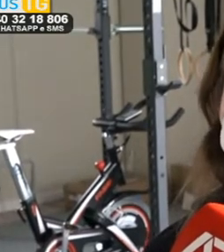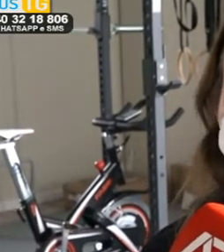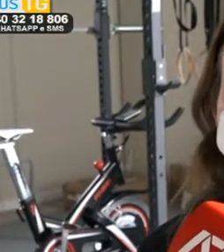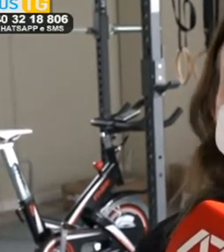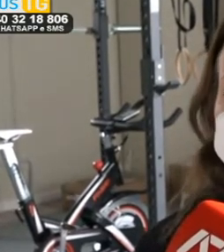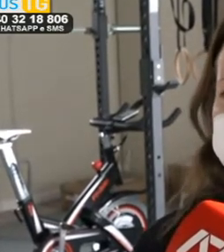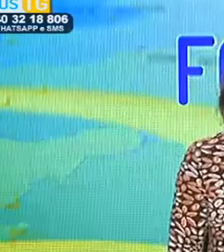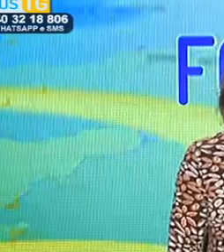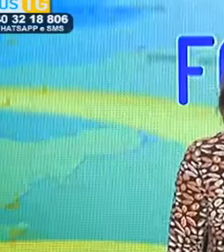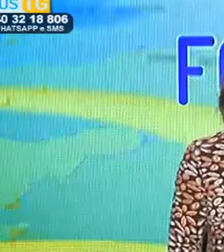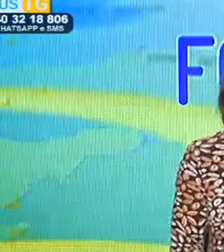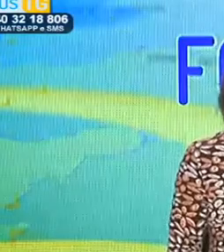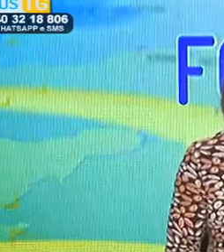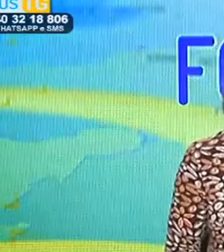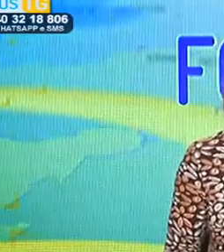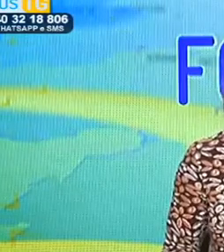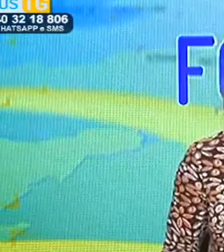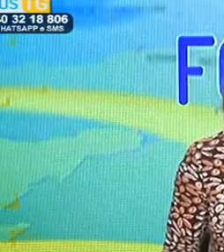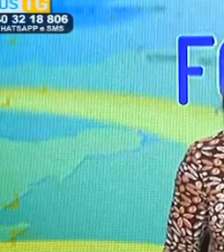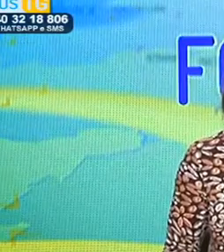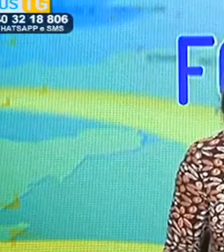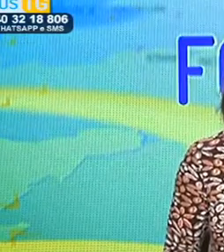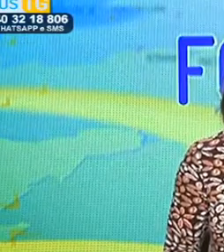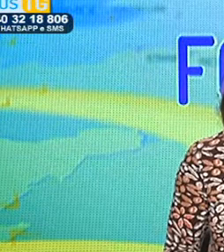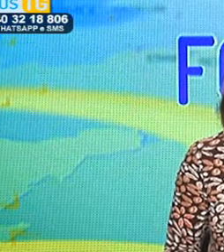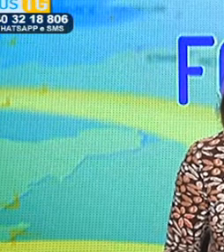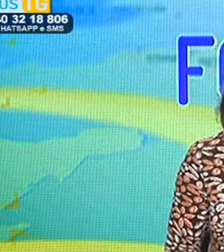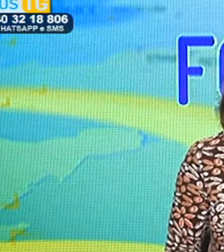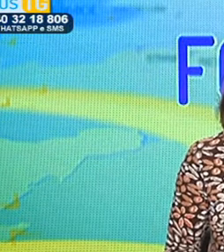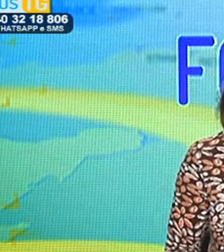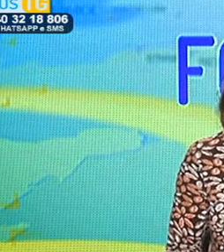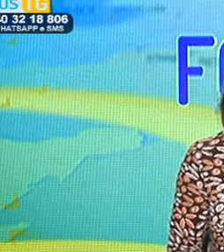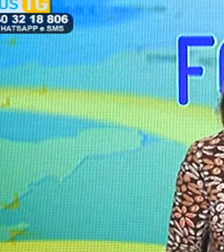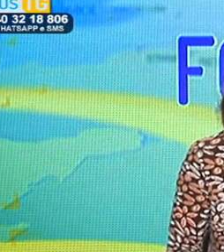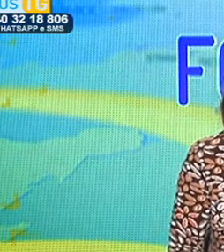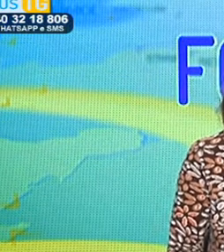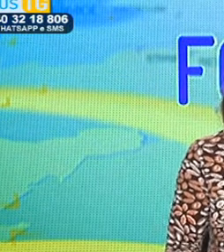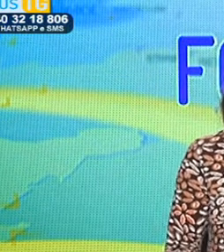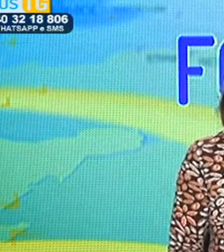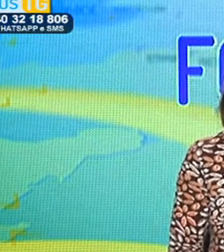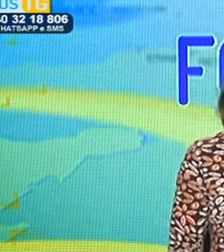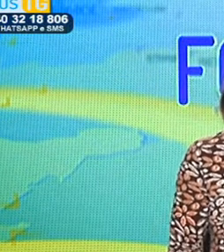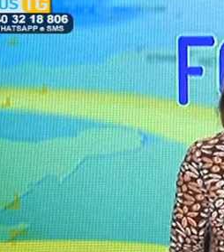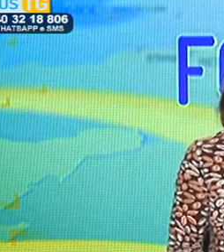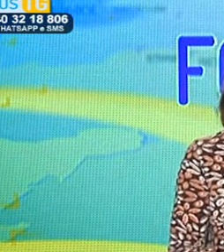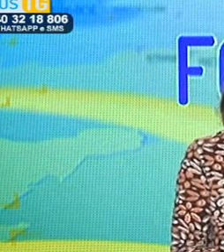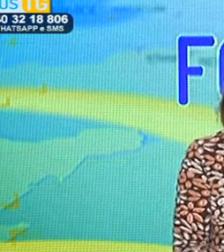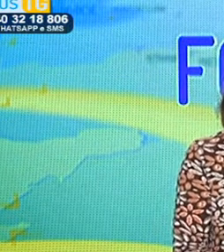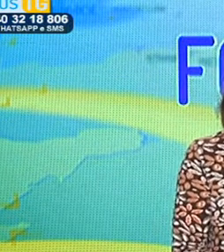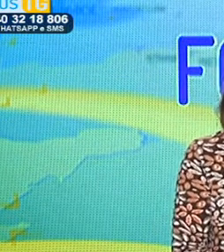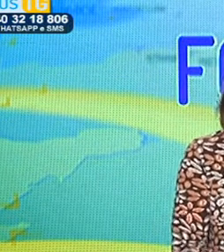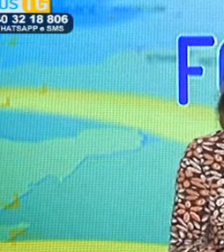dire. Certo, possiamo ben capire, ben immaginare la sofferenza in cui che stanno vivendo